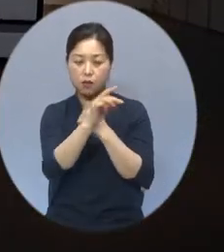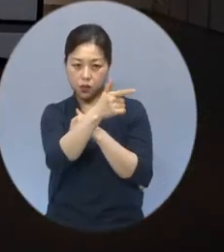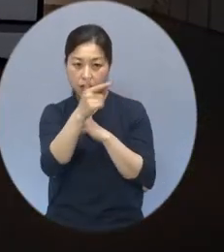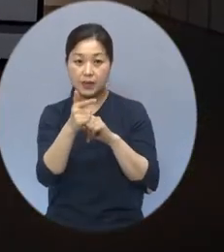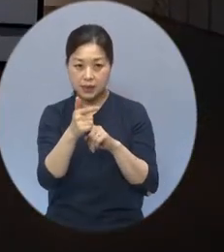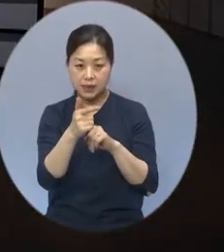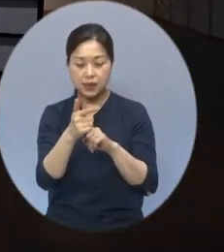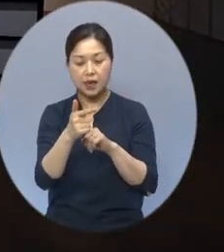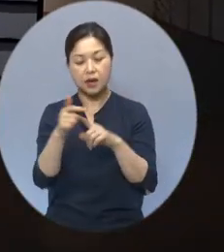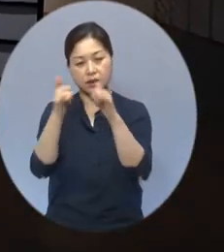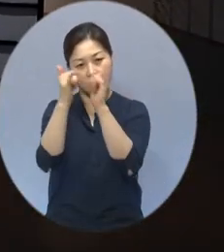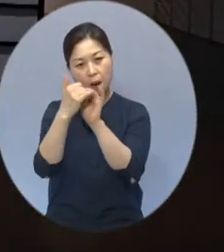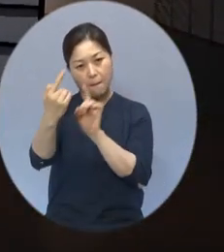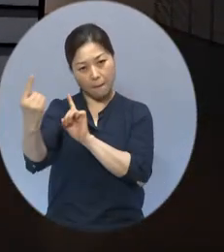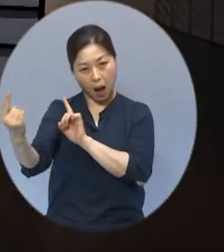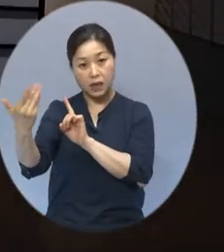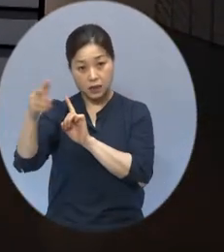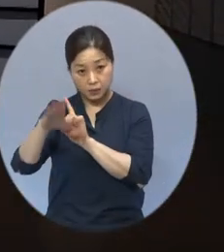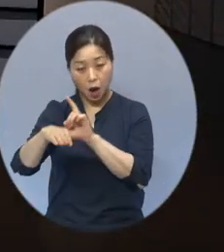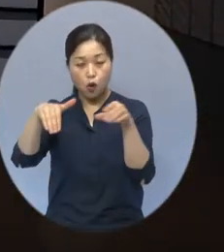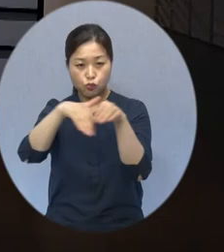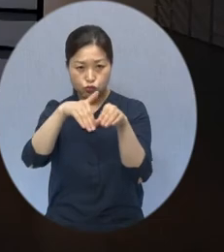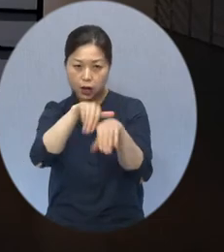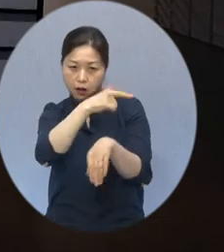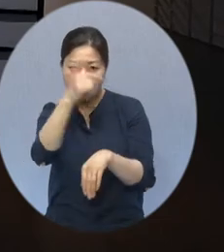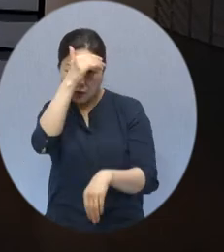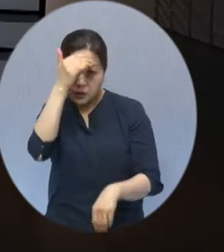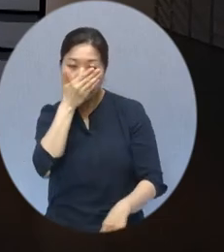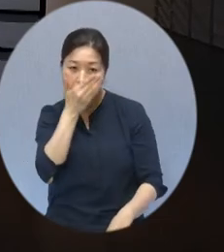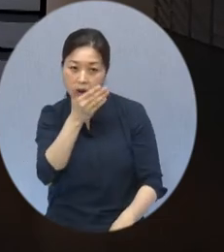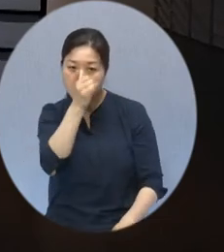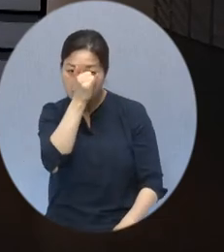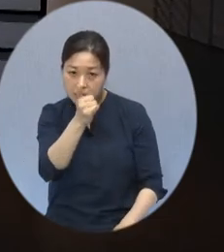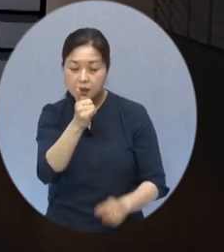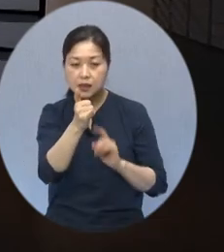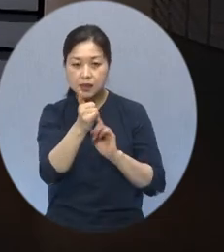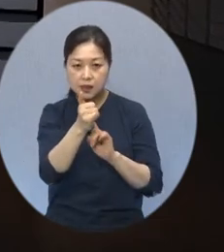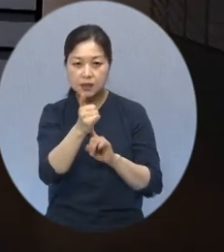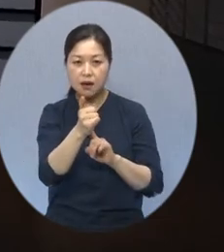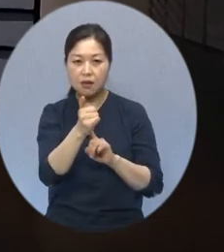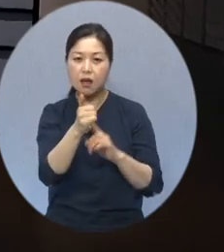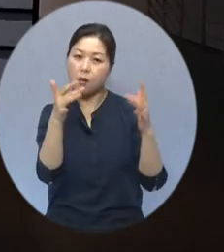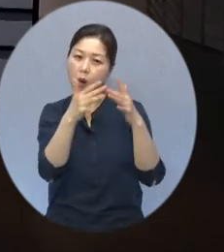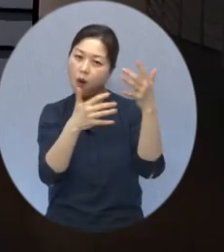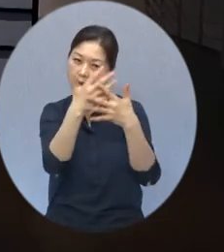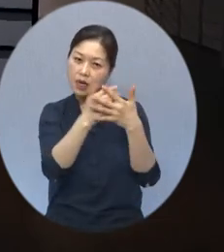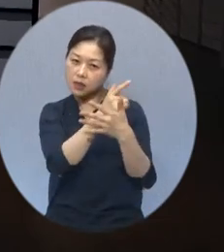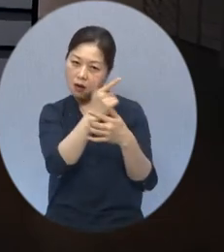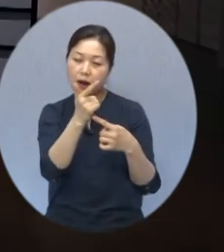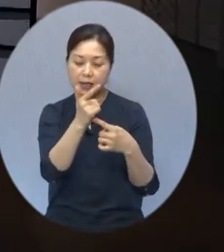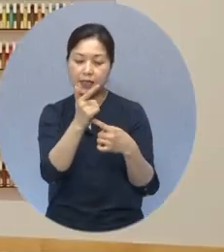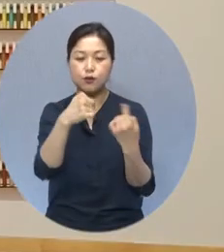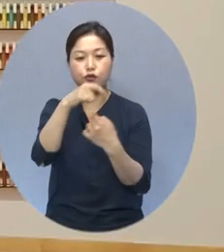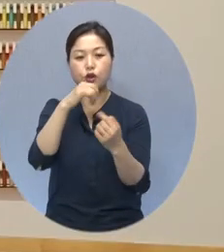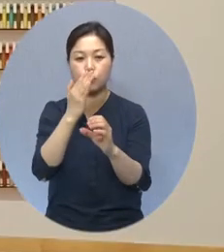속 거리두기에도 문화 혜택을 누릴 수 있도록 다양한 비대면 프로그램을 운영하고 있습니다.